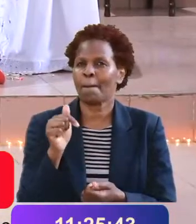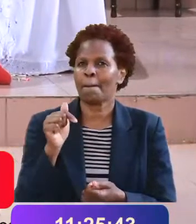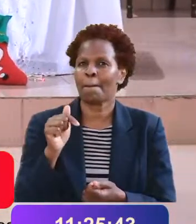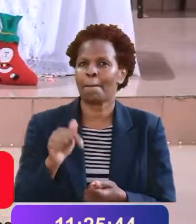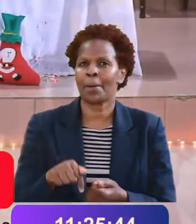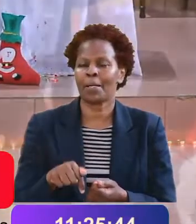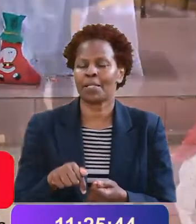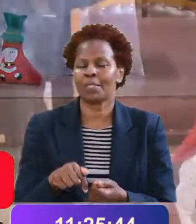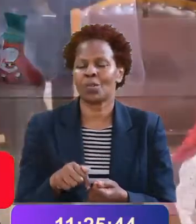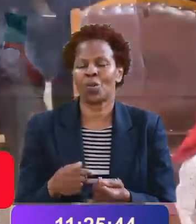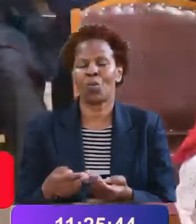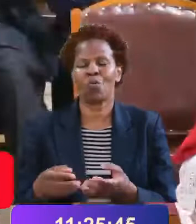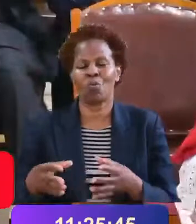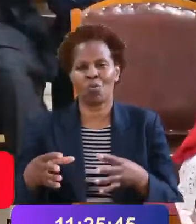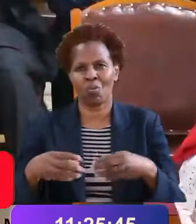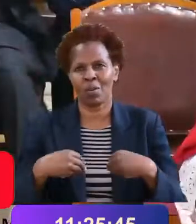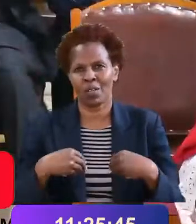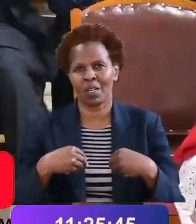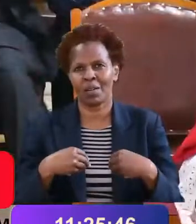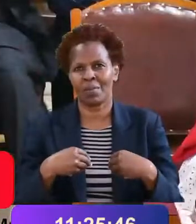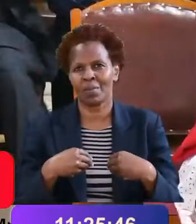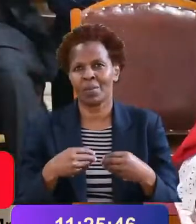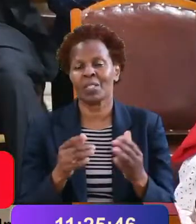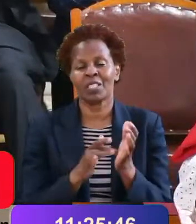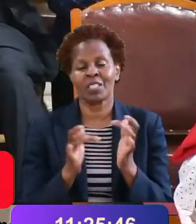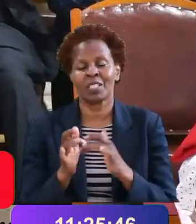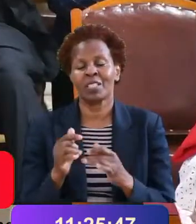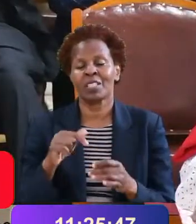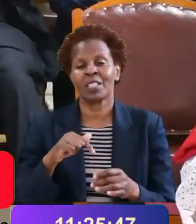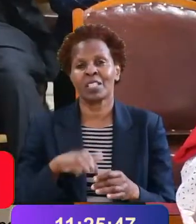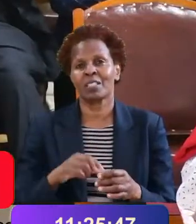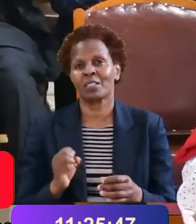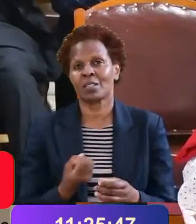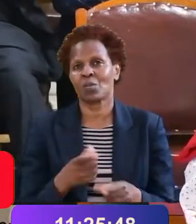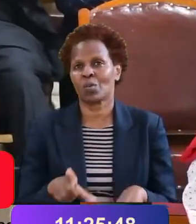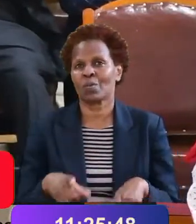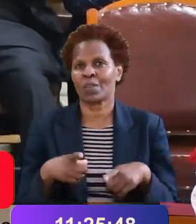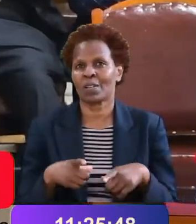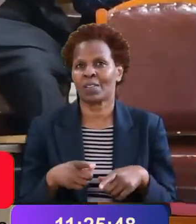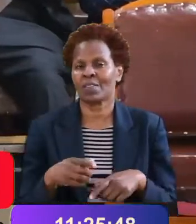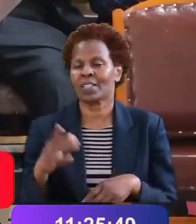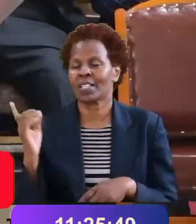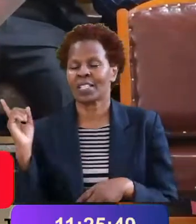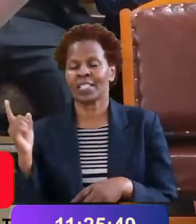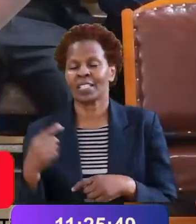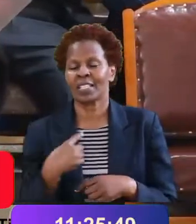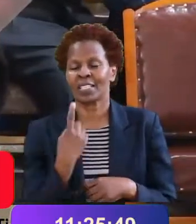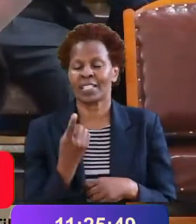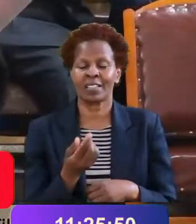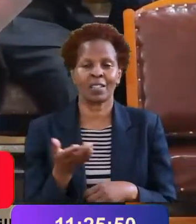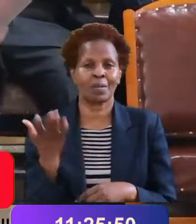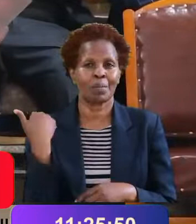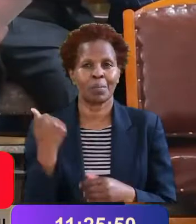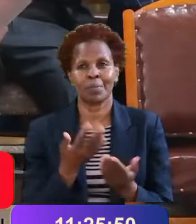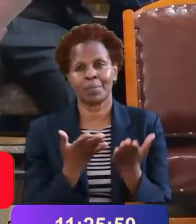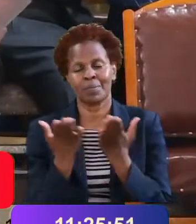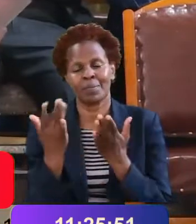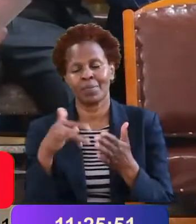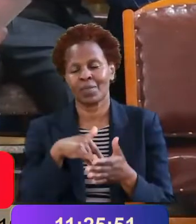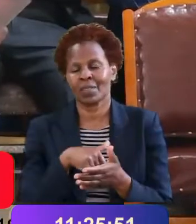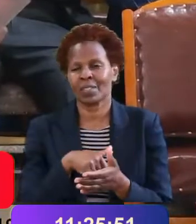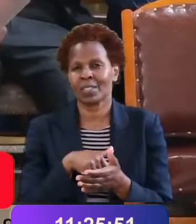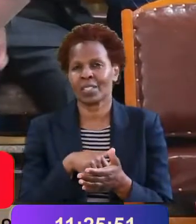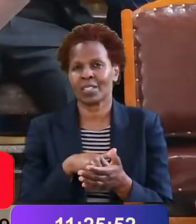ama tumkaribishe katika maisha yetu. Nimesema katika ibada iliyopita ya kwamba wana